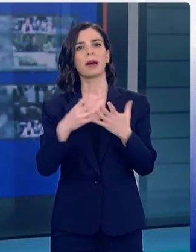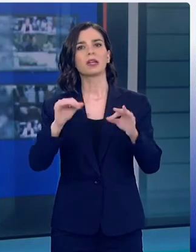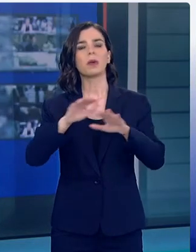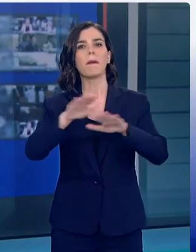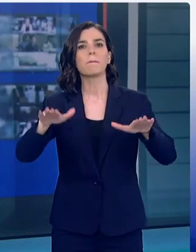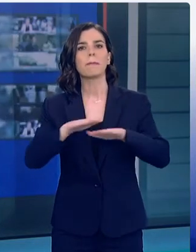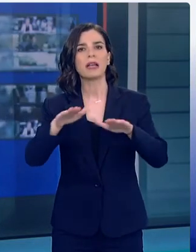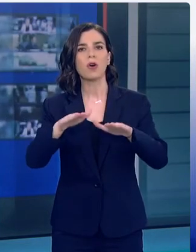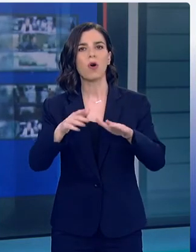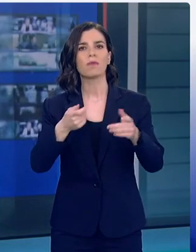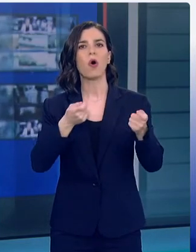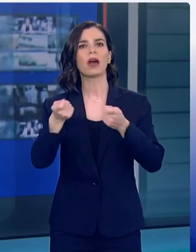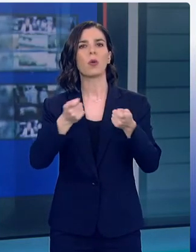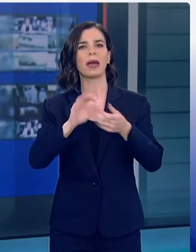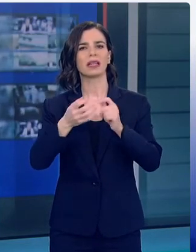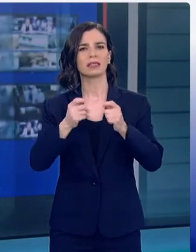με απόσταση?